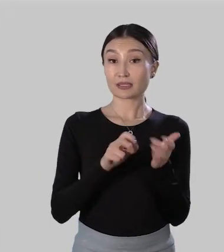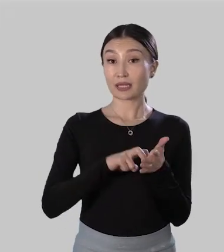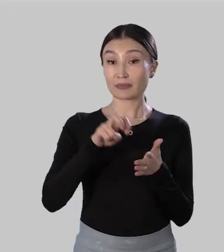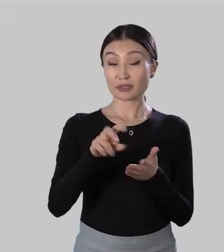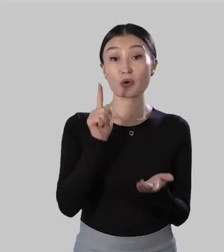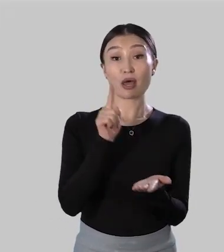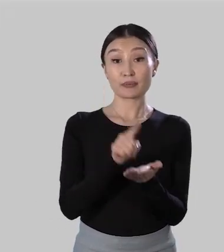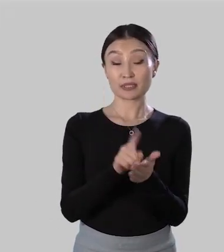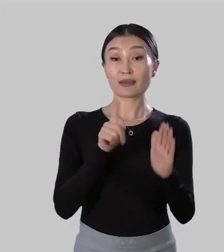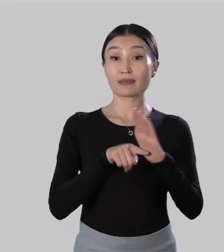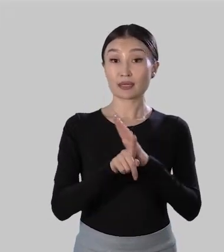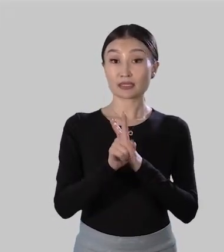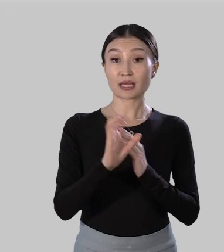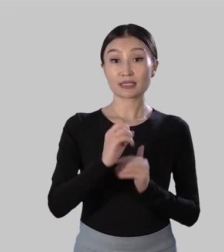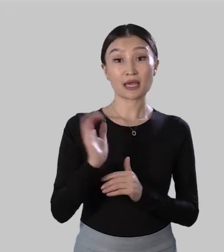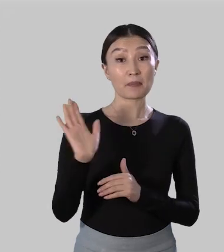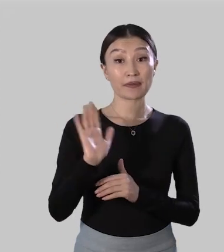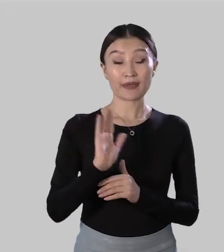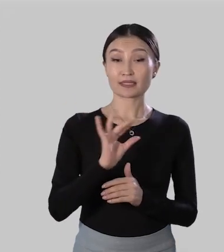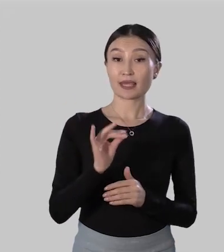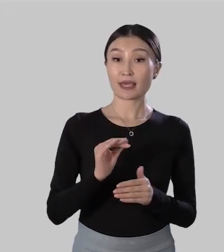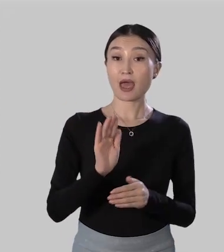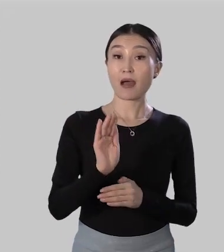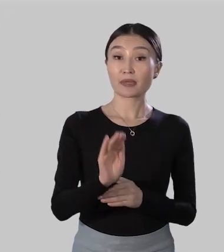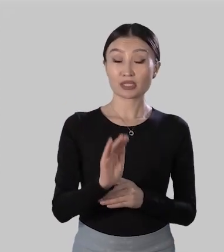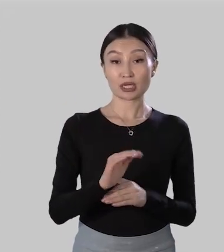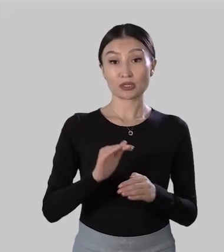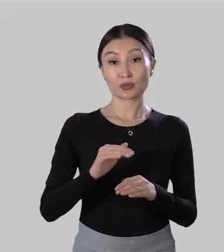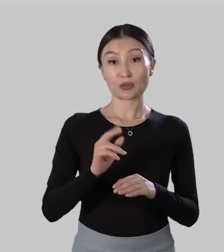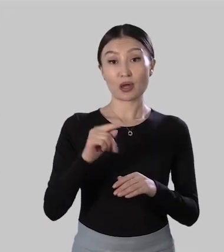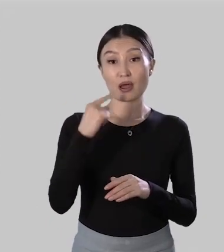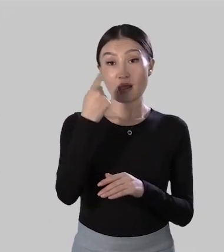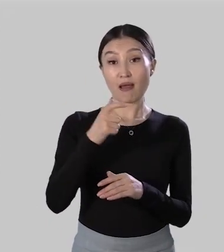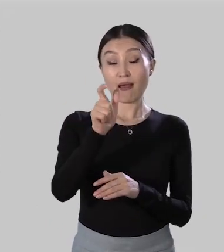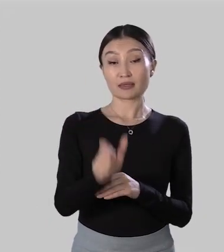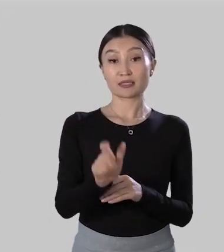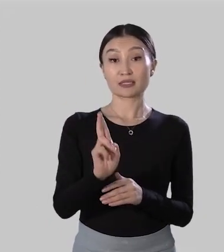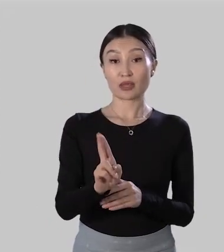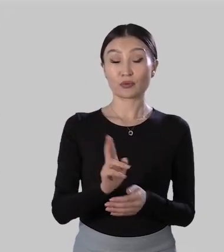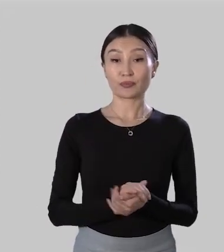Каждое письмо обязательно начинается с приветствия и обращения к адресату.